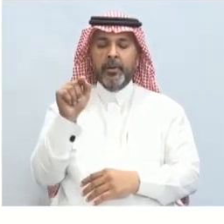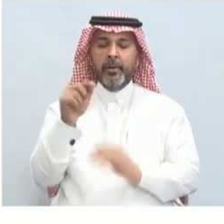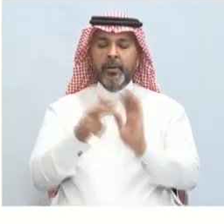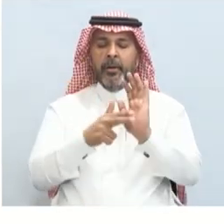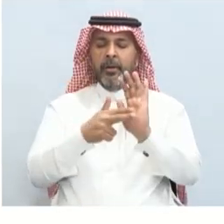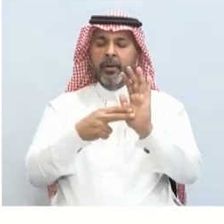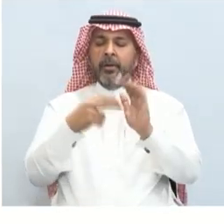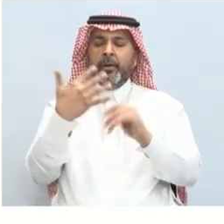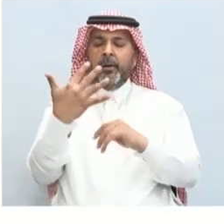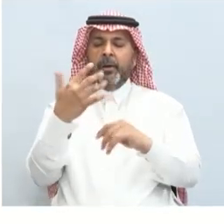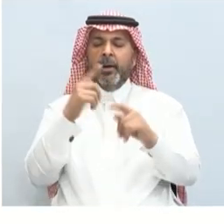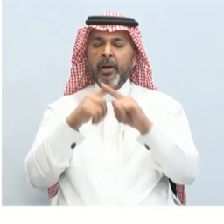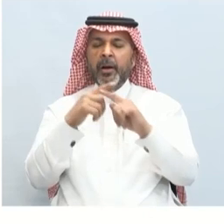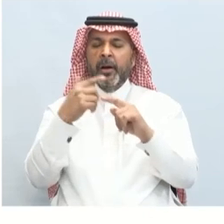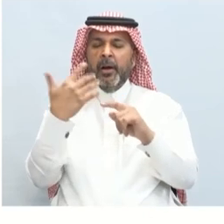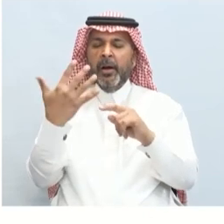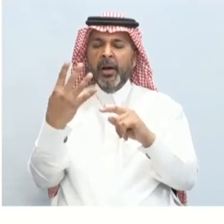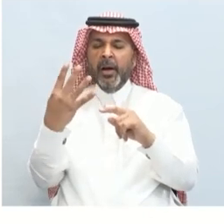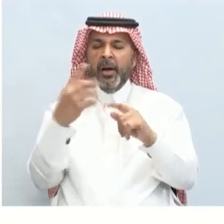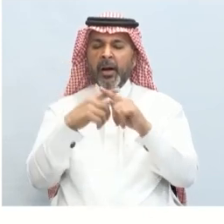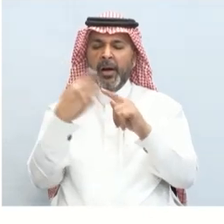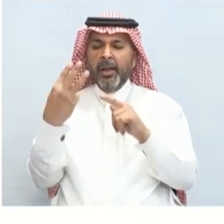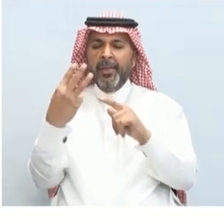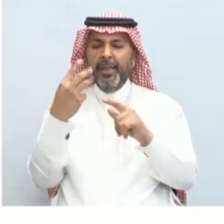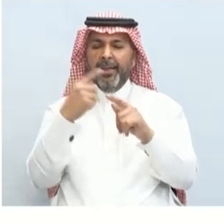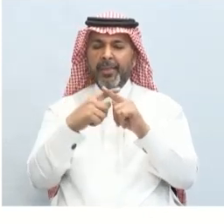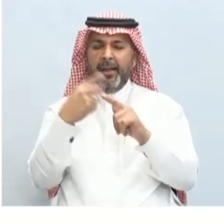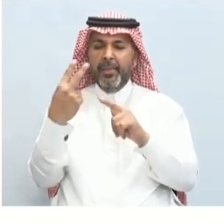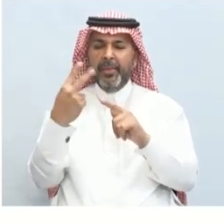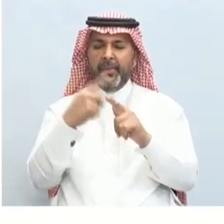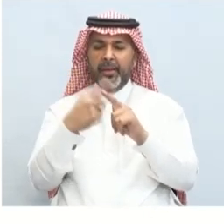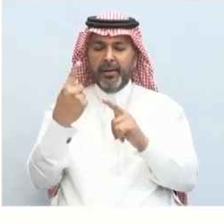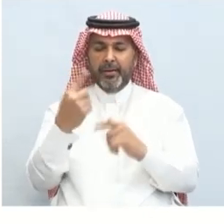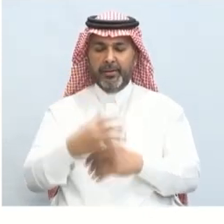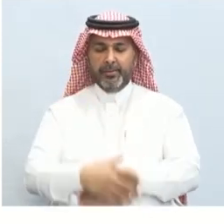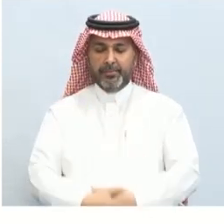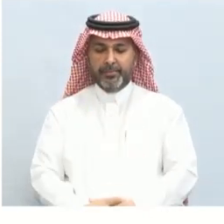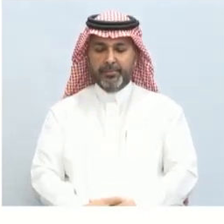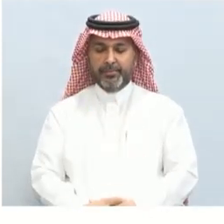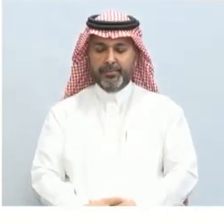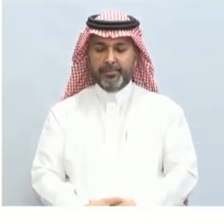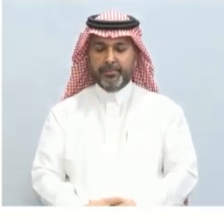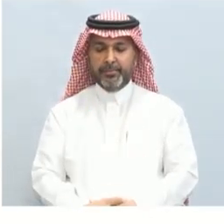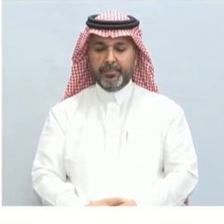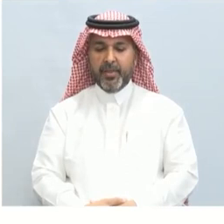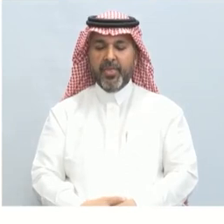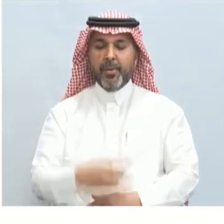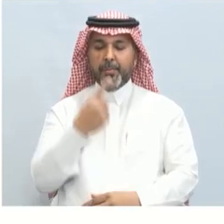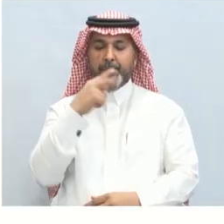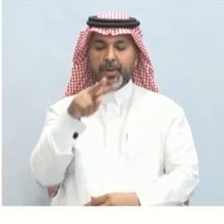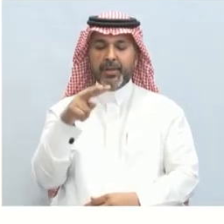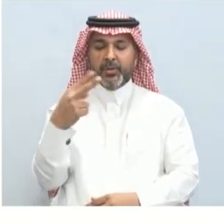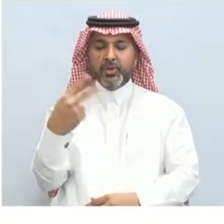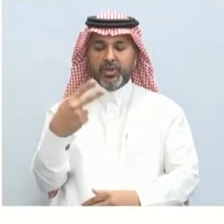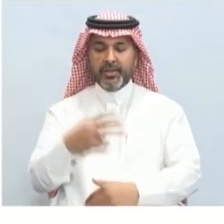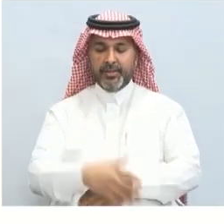فكتوري يعني 5 في 4 في 3 في في واح اللي هي بتعطيني كم بتعطيني